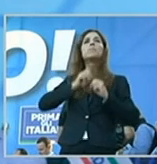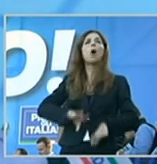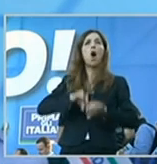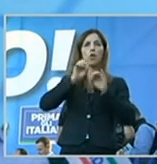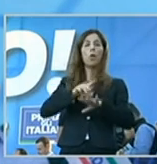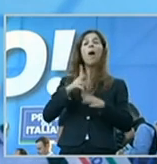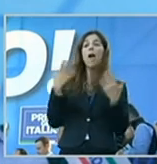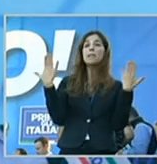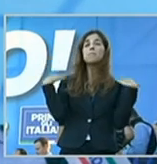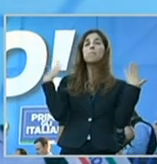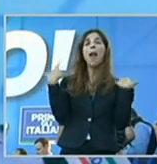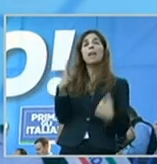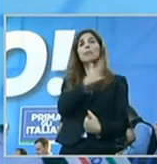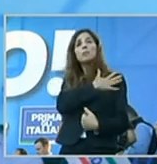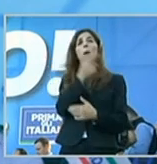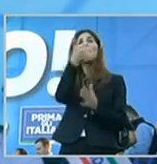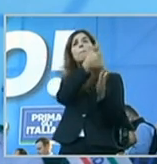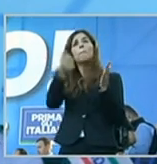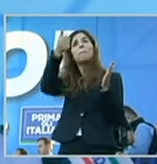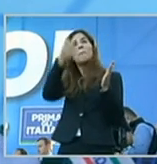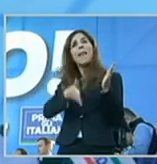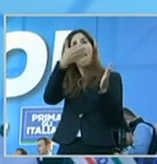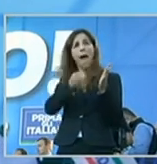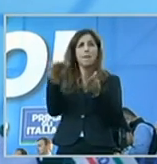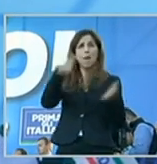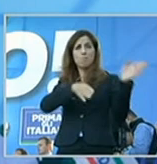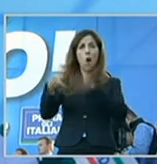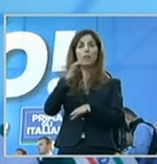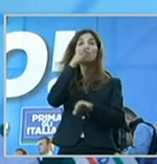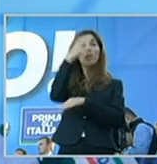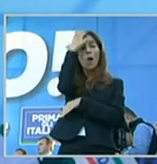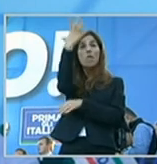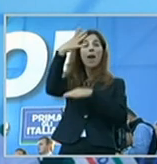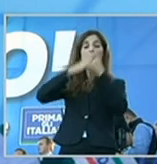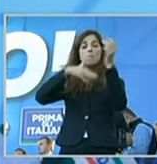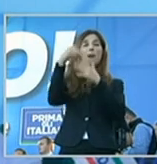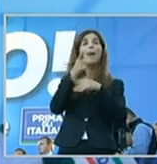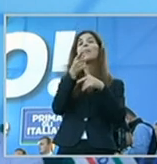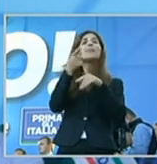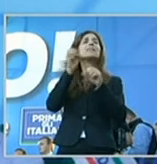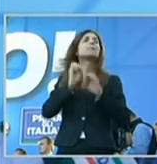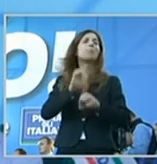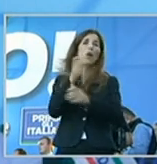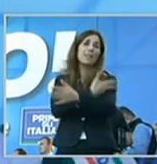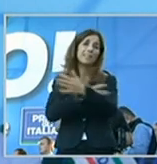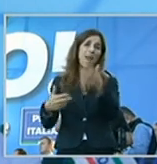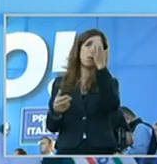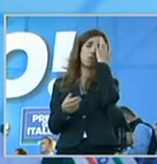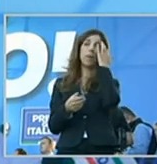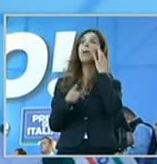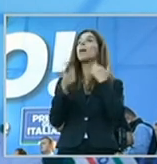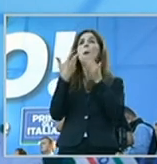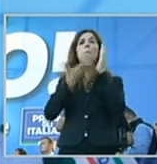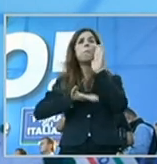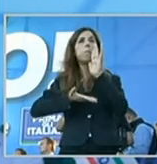spalle. Al governo abbiamo gente con le mani sporche di sangue. Più partenze, più problemi, più